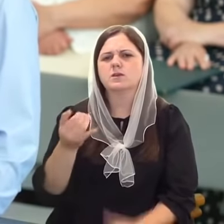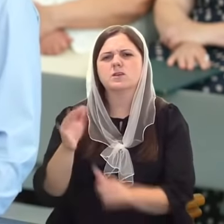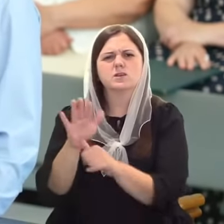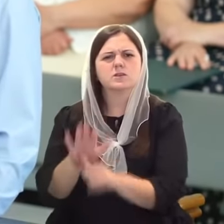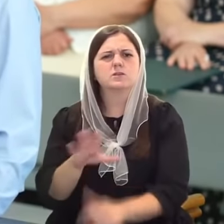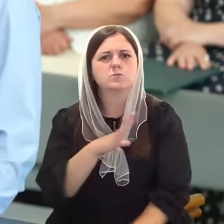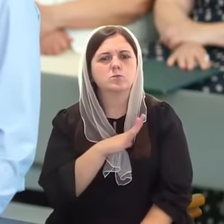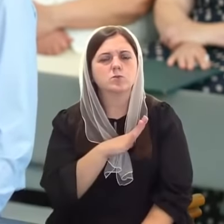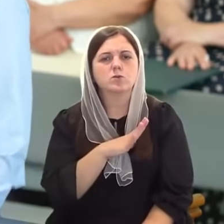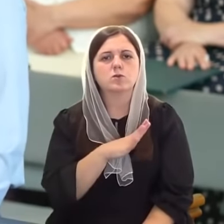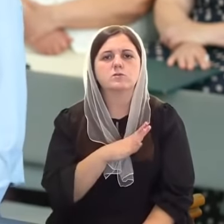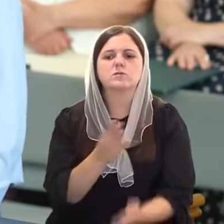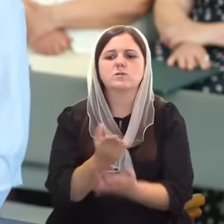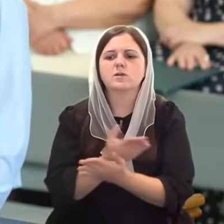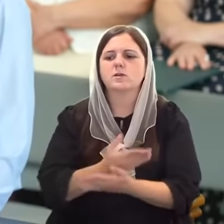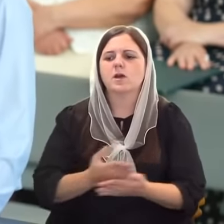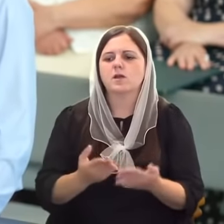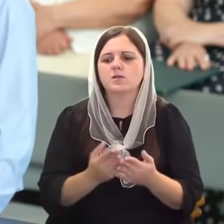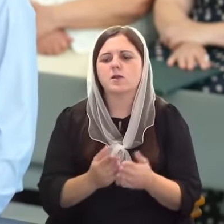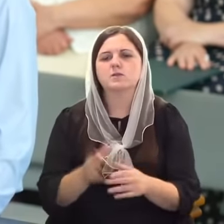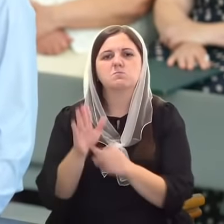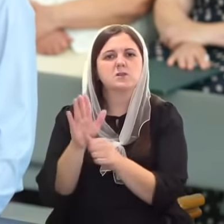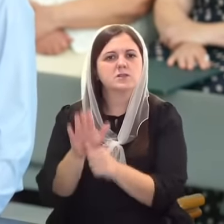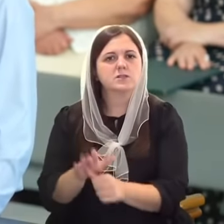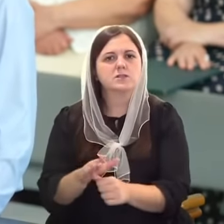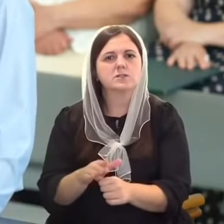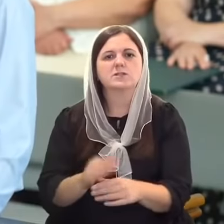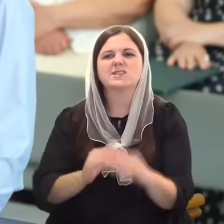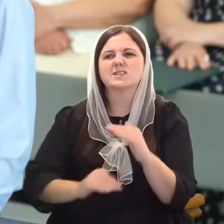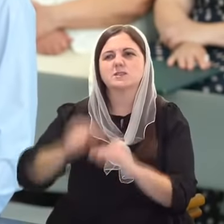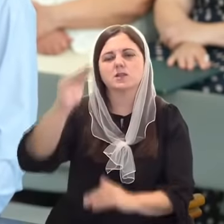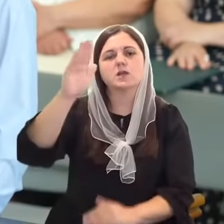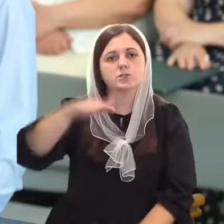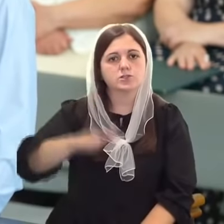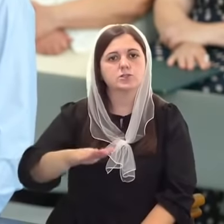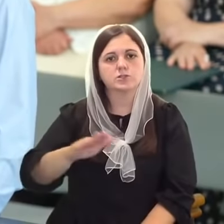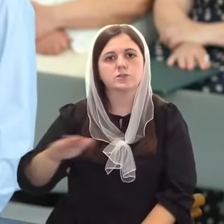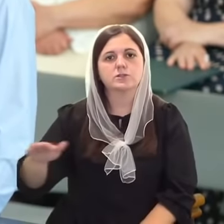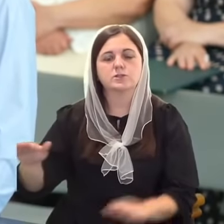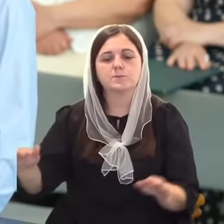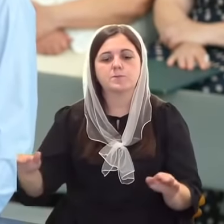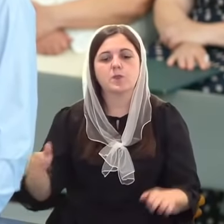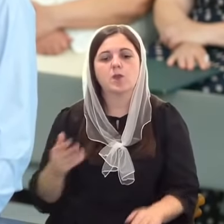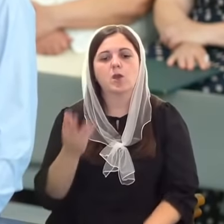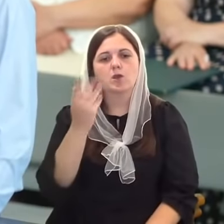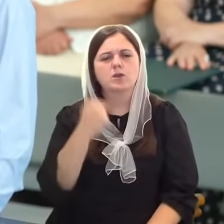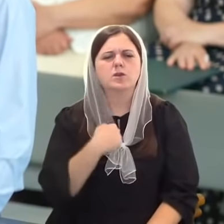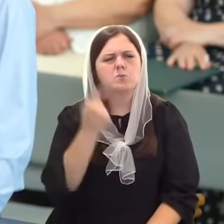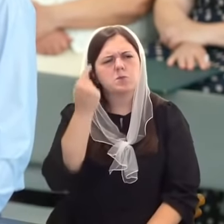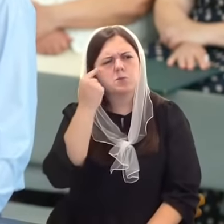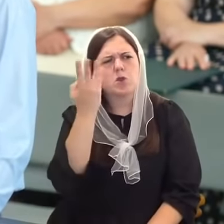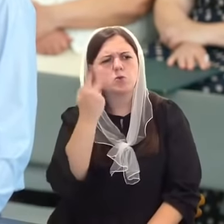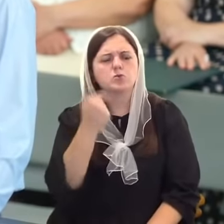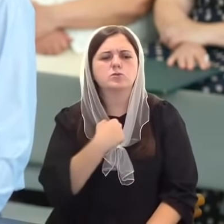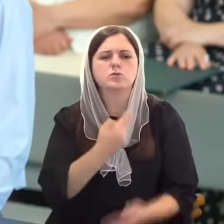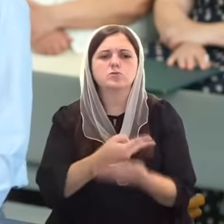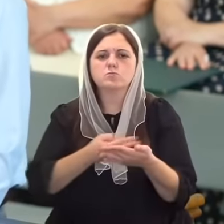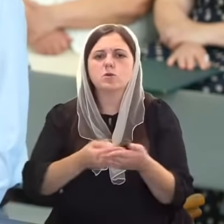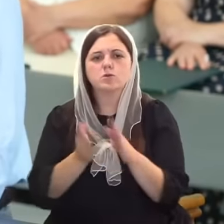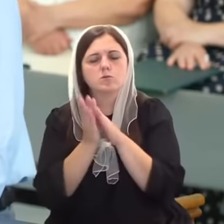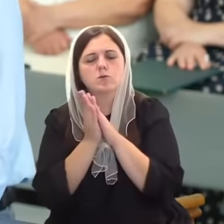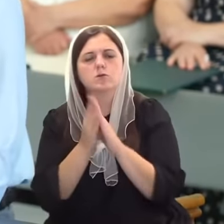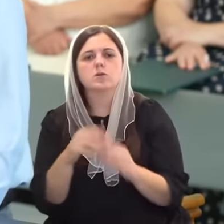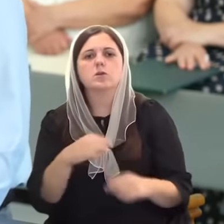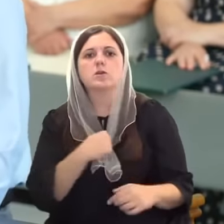мной издевались старшеклассники. Я не раз помню, когда, ложась спать, я ложился со